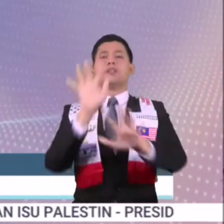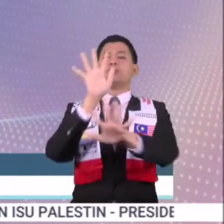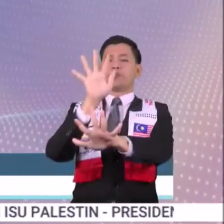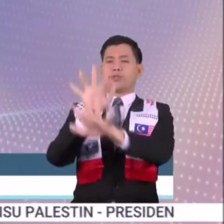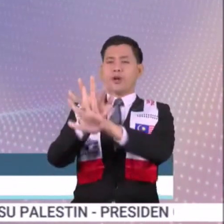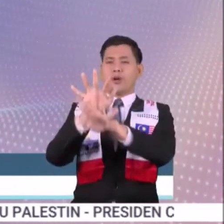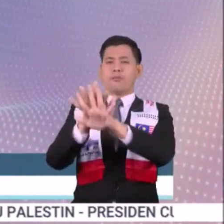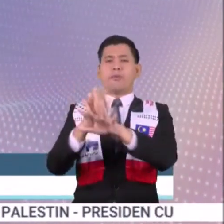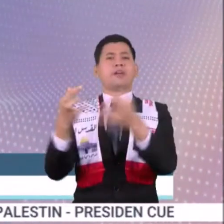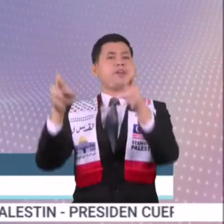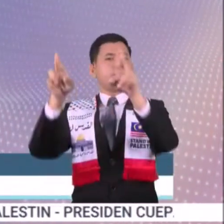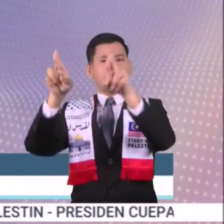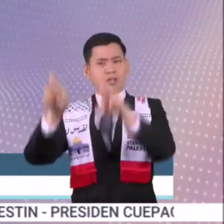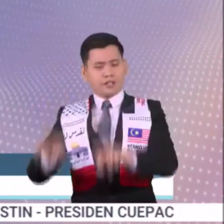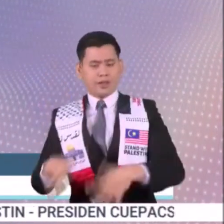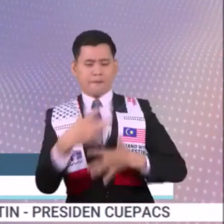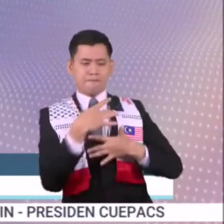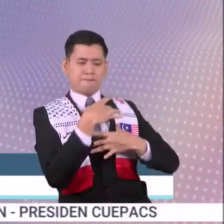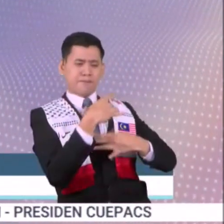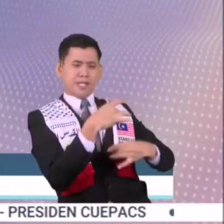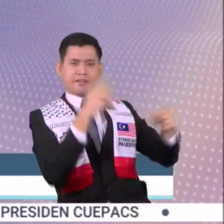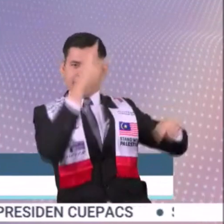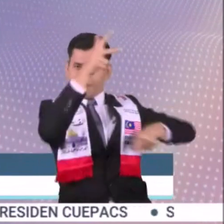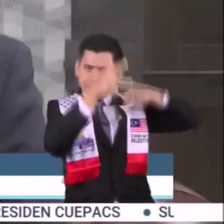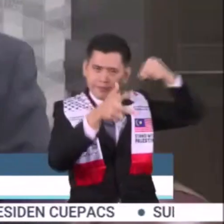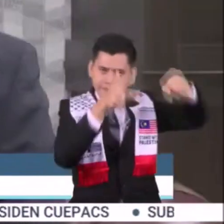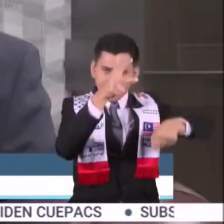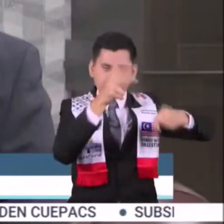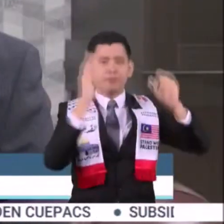penggemar daripada pelbagai latar belakang.